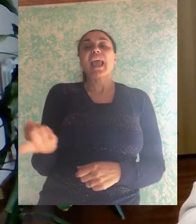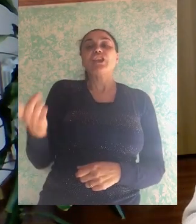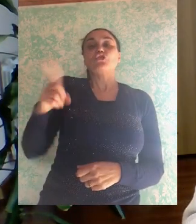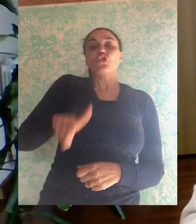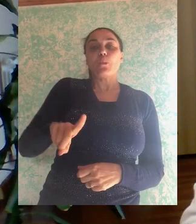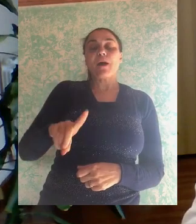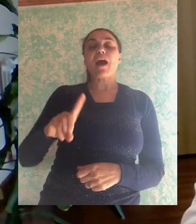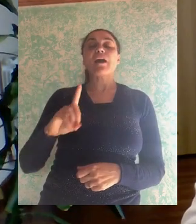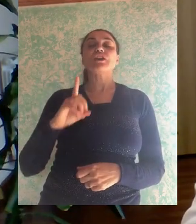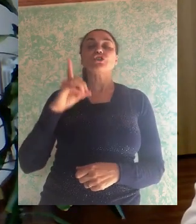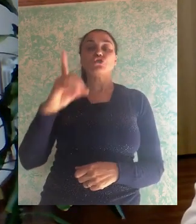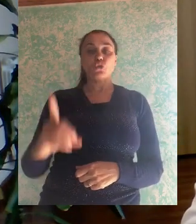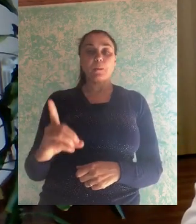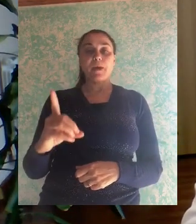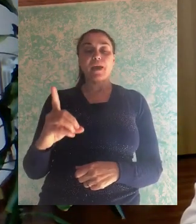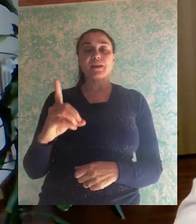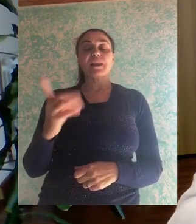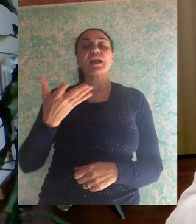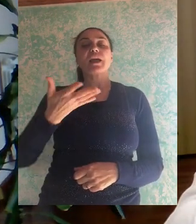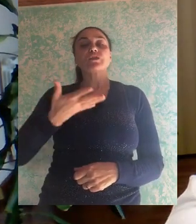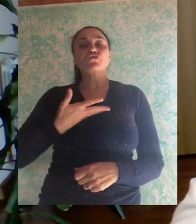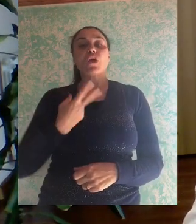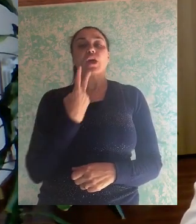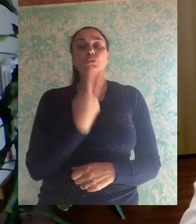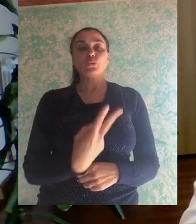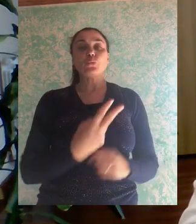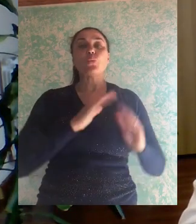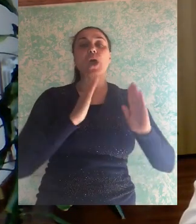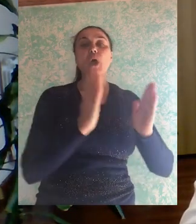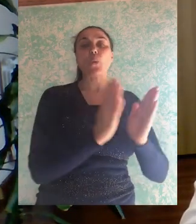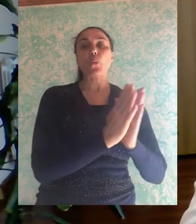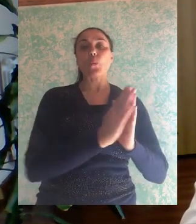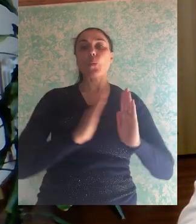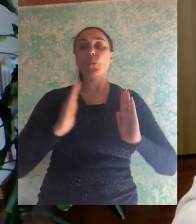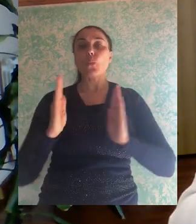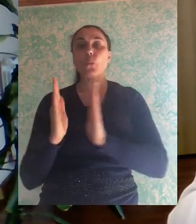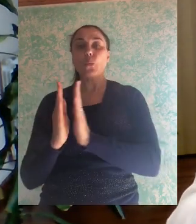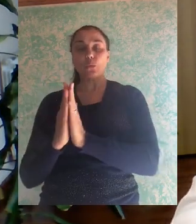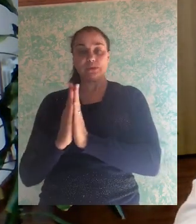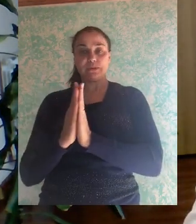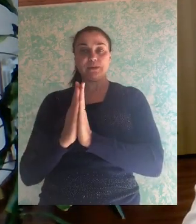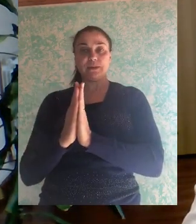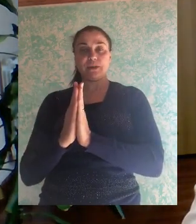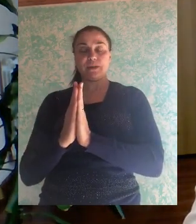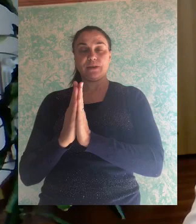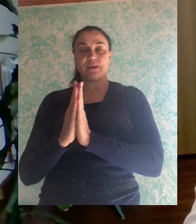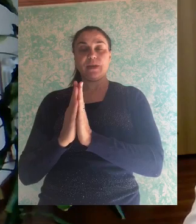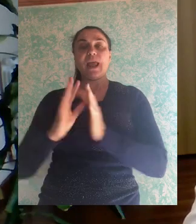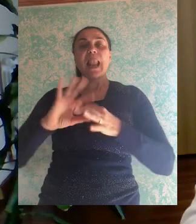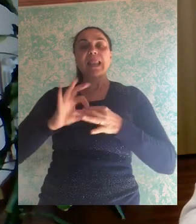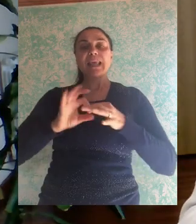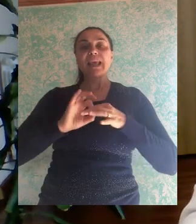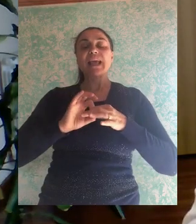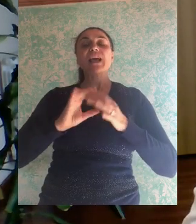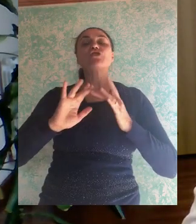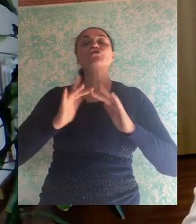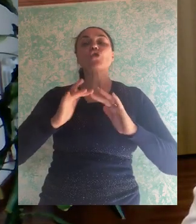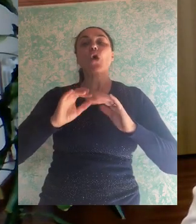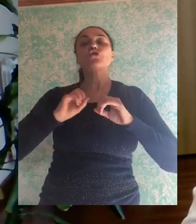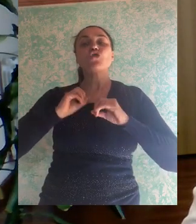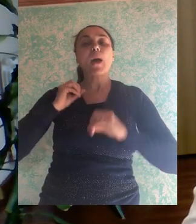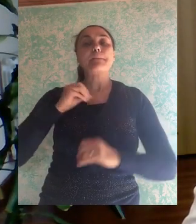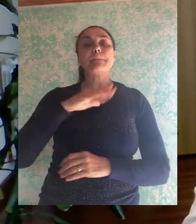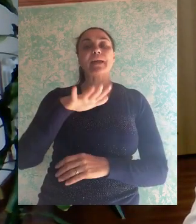domenica manderemo sui nostri social gireremo il link anche a voi